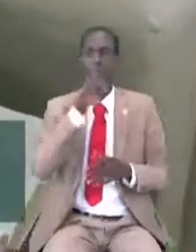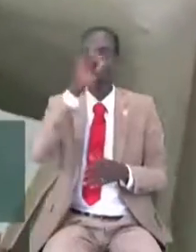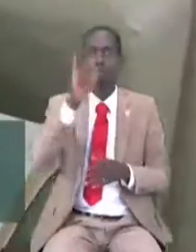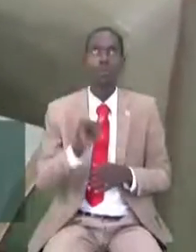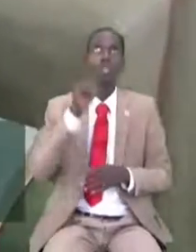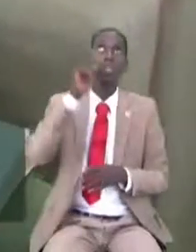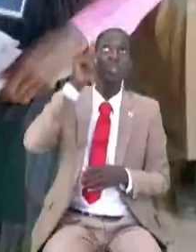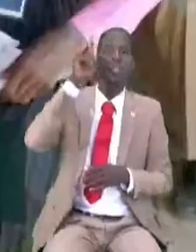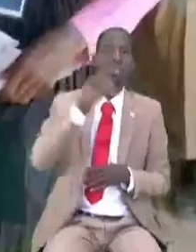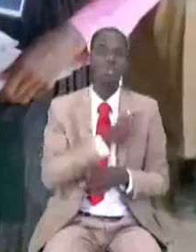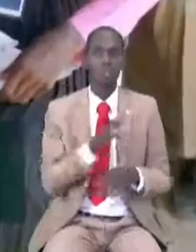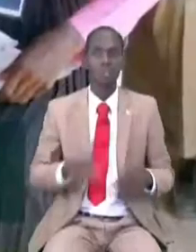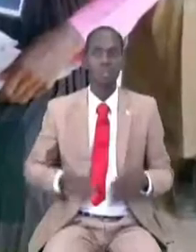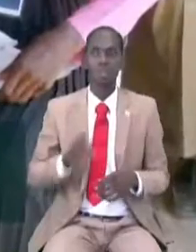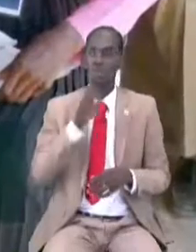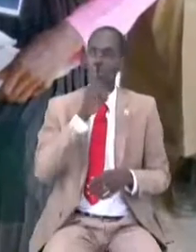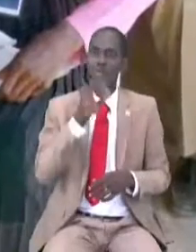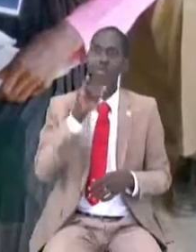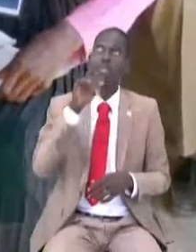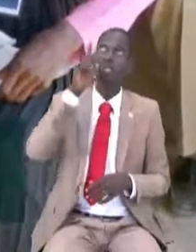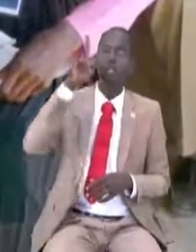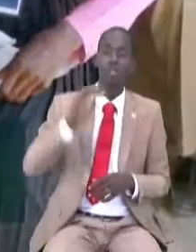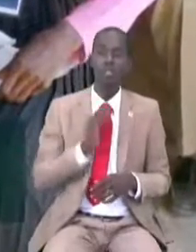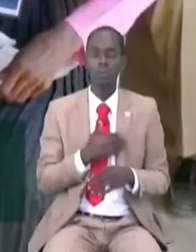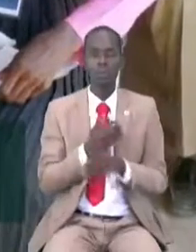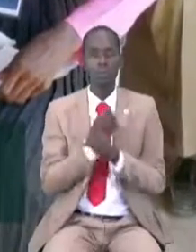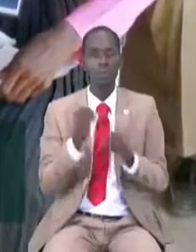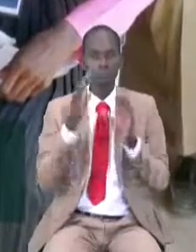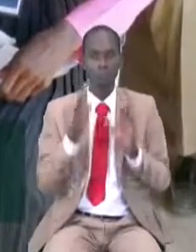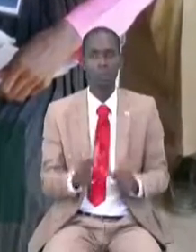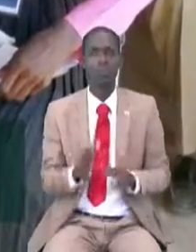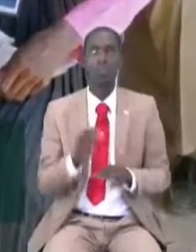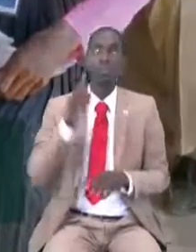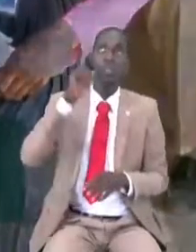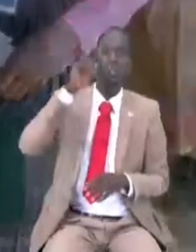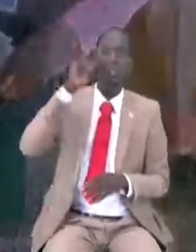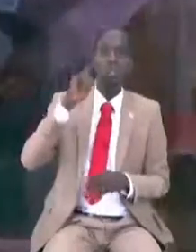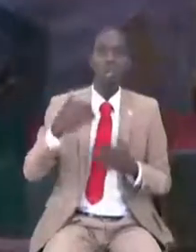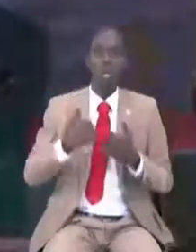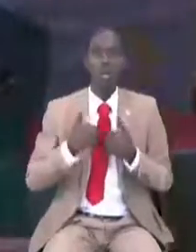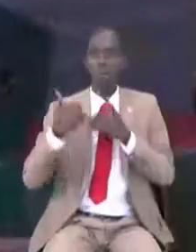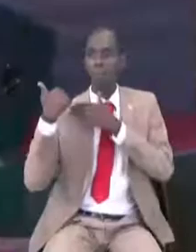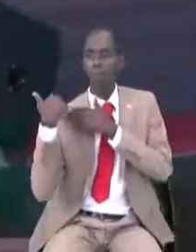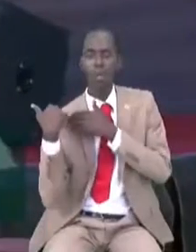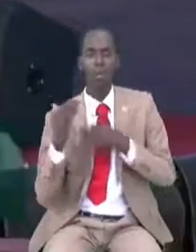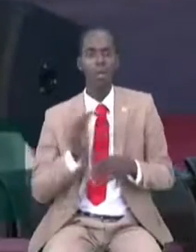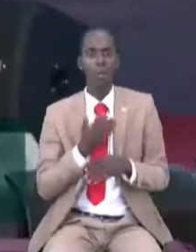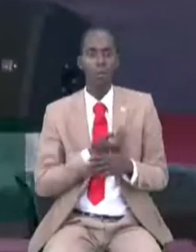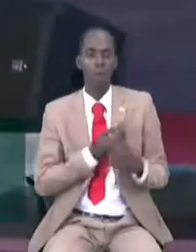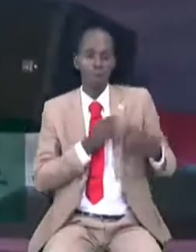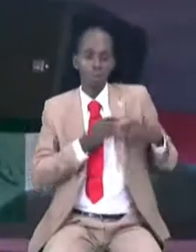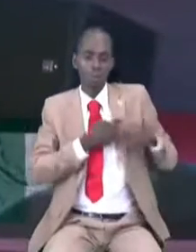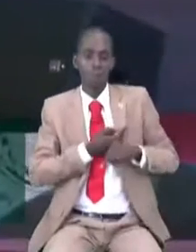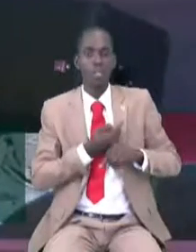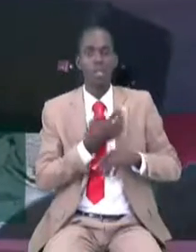Ésaïe 53, verset 4. Cependant, ce sont nos souffrances qu'il a portées, c'est de nos douleurs qu'il s'est chargé,